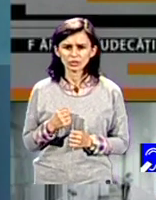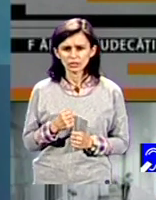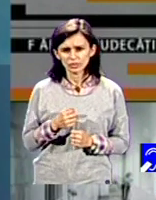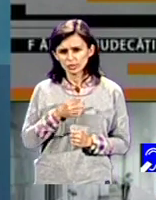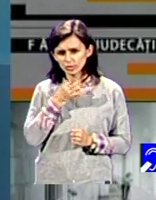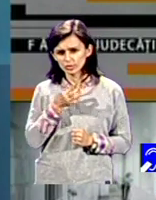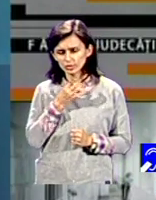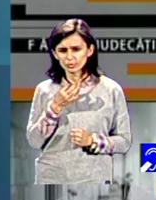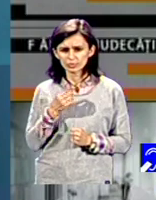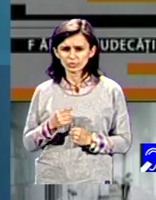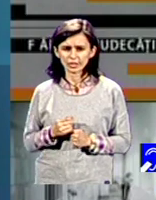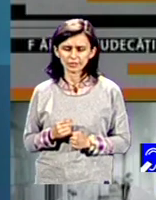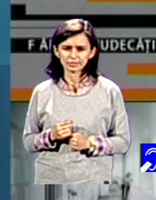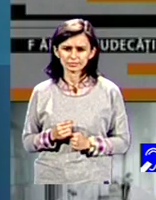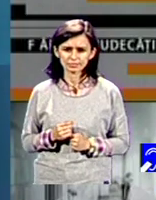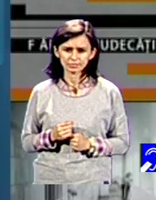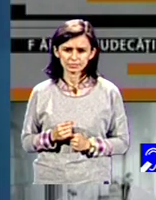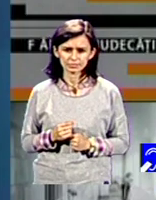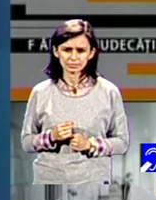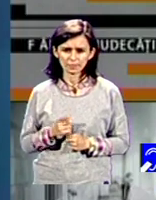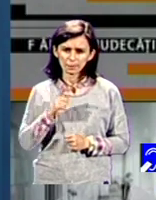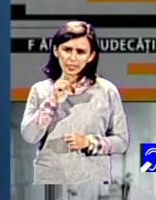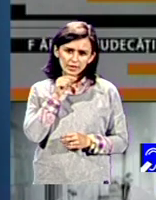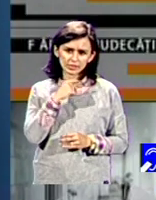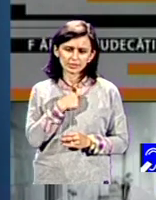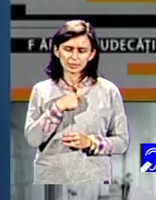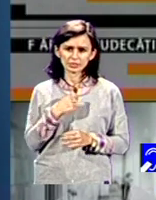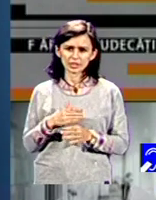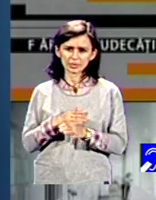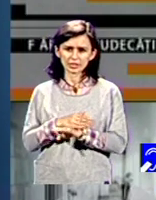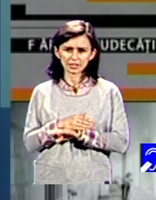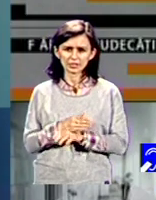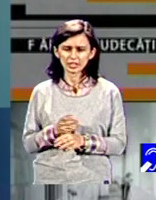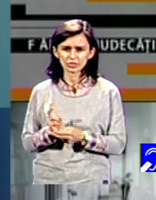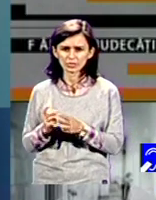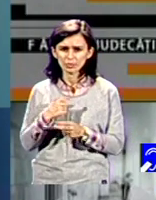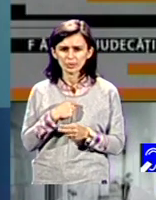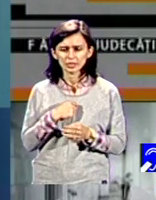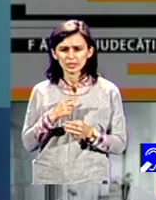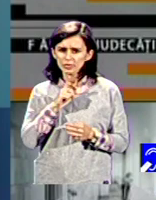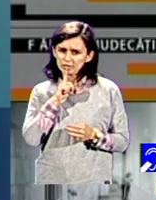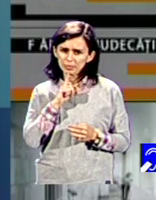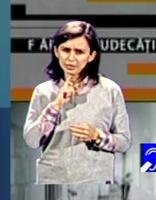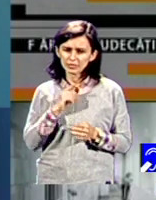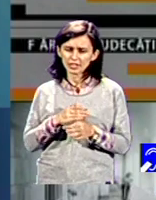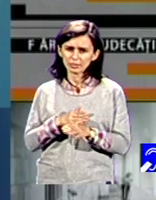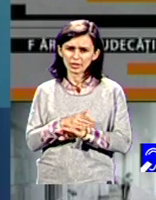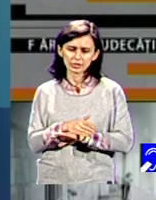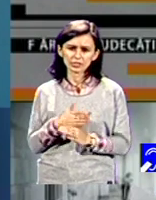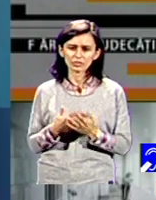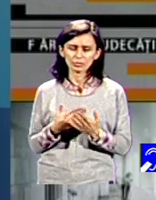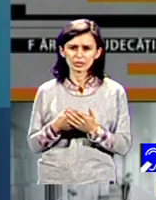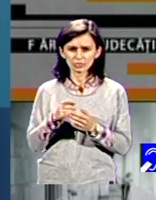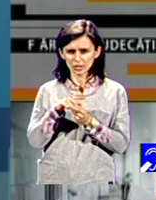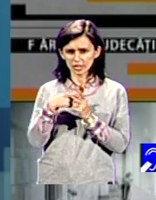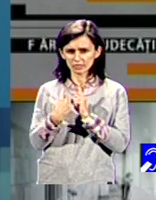vocea lor este prea prea în surdină Unde putem interveni sau cum putem facilita accesul tocmai pentru a schimba acest